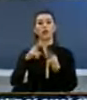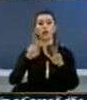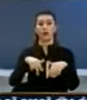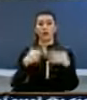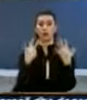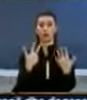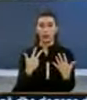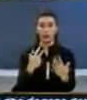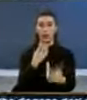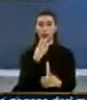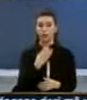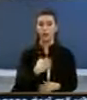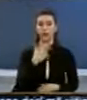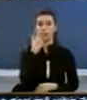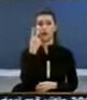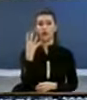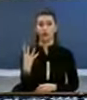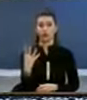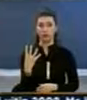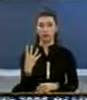tetorit 34.